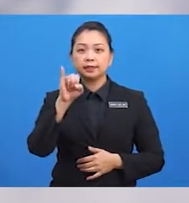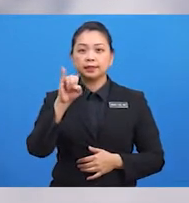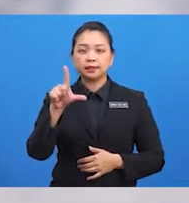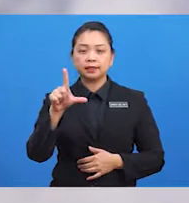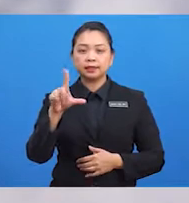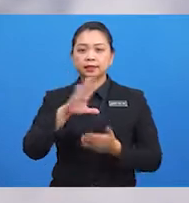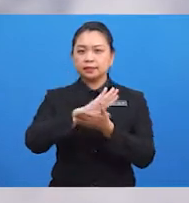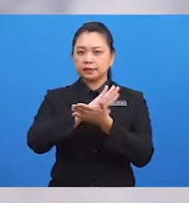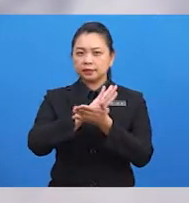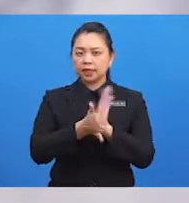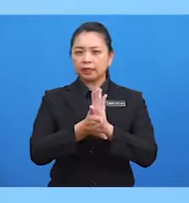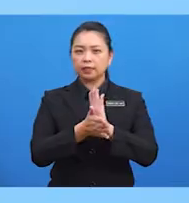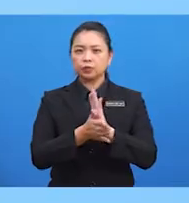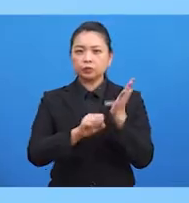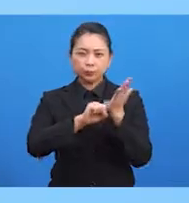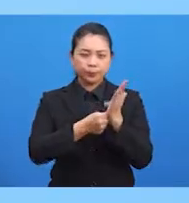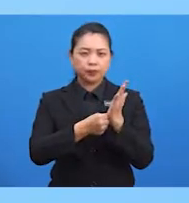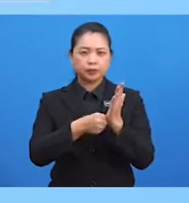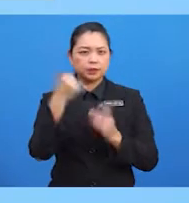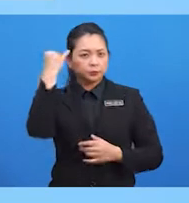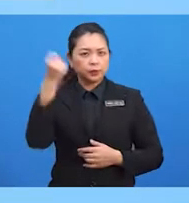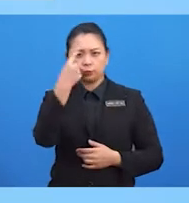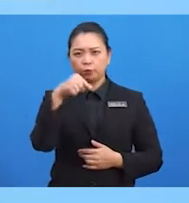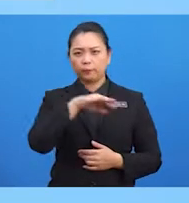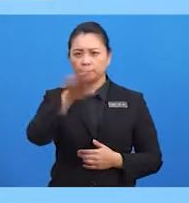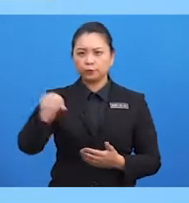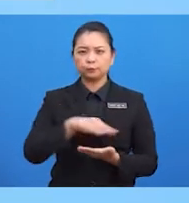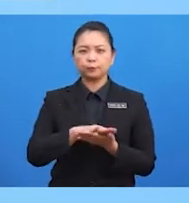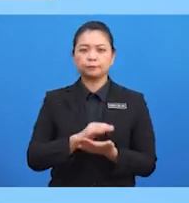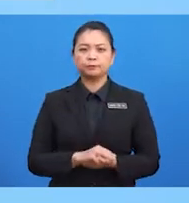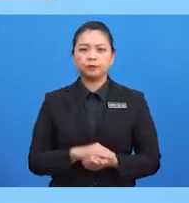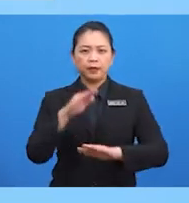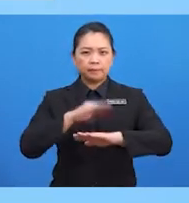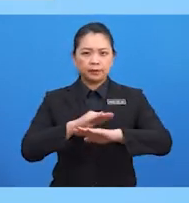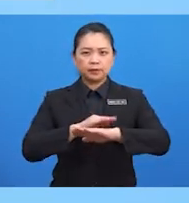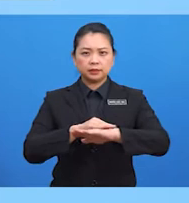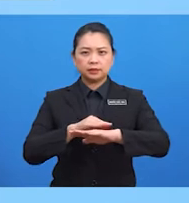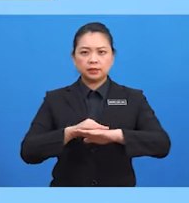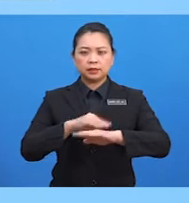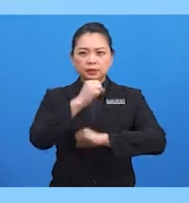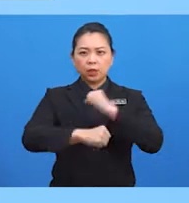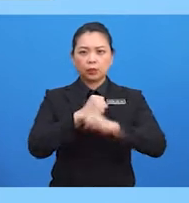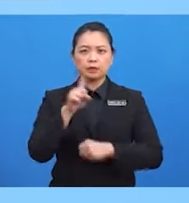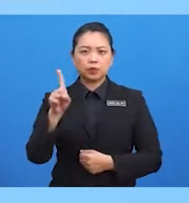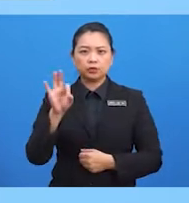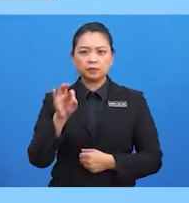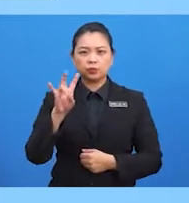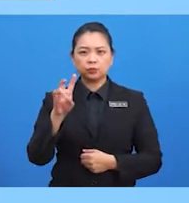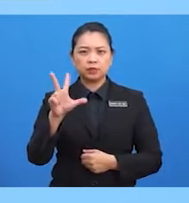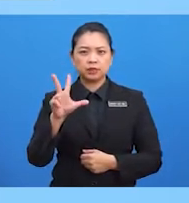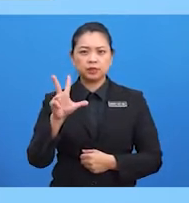inspirasi untuk kamu semua. Pada tahun 1973, Pioneer 10